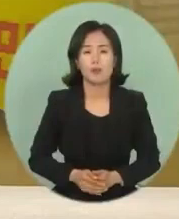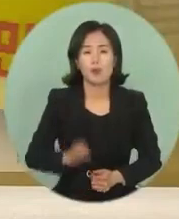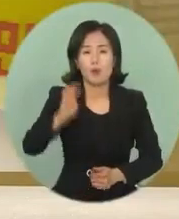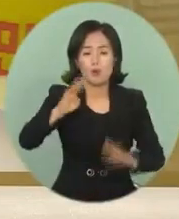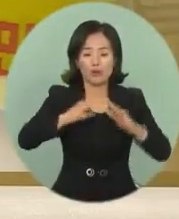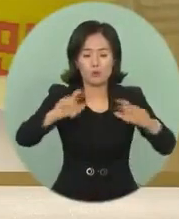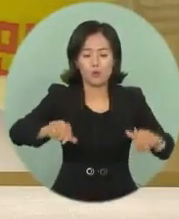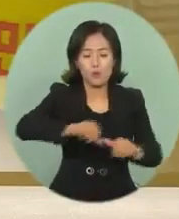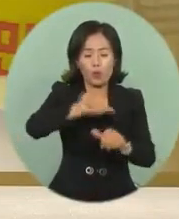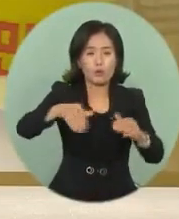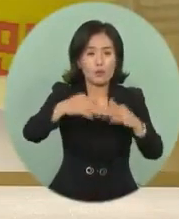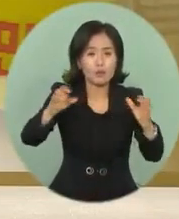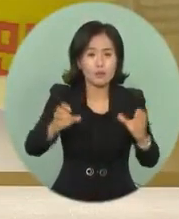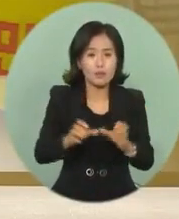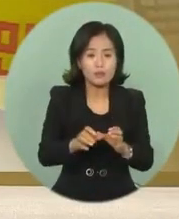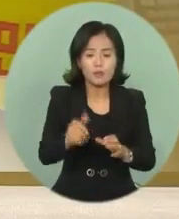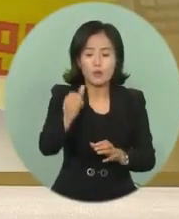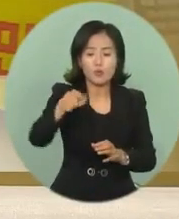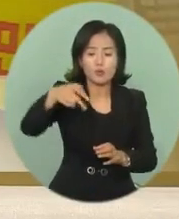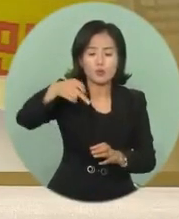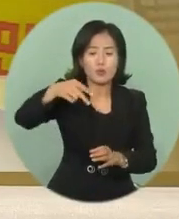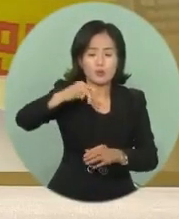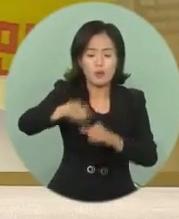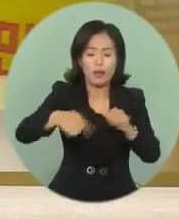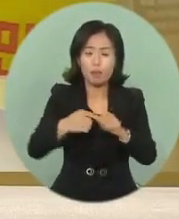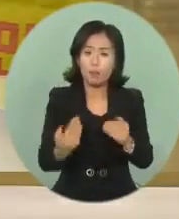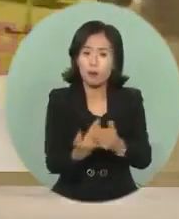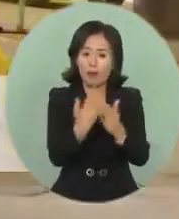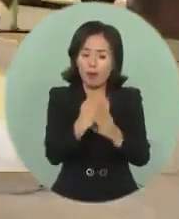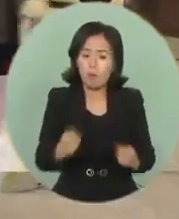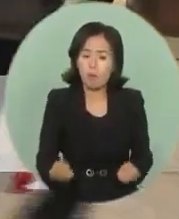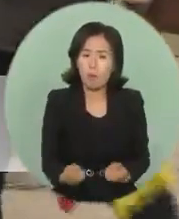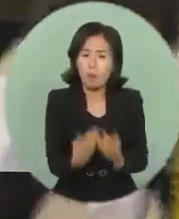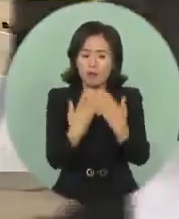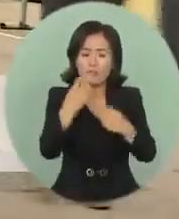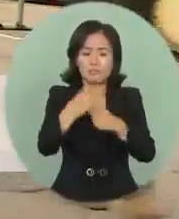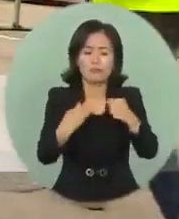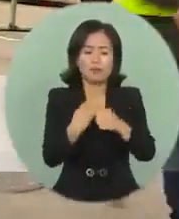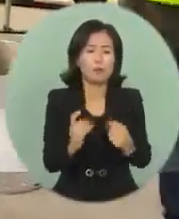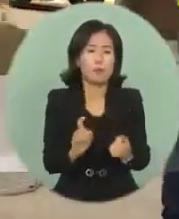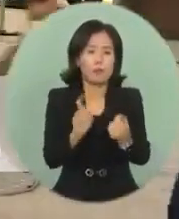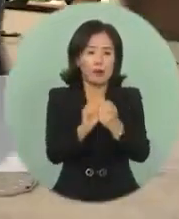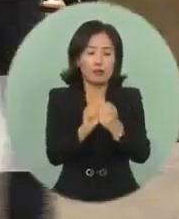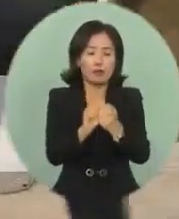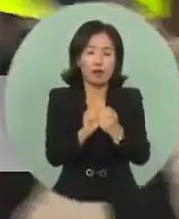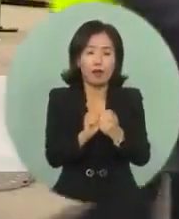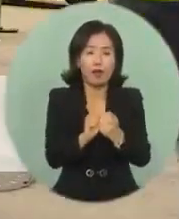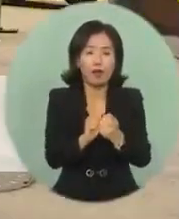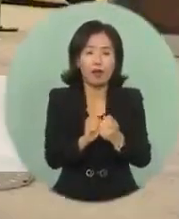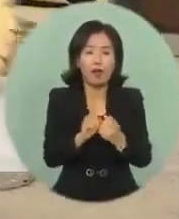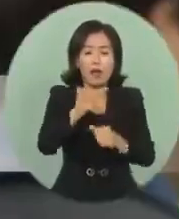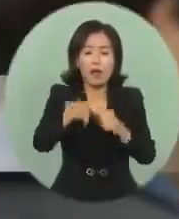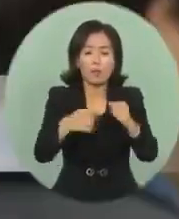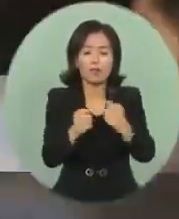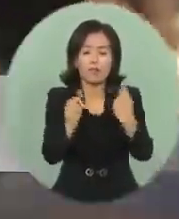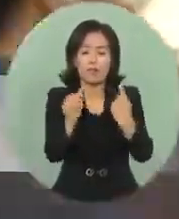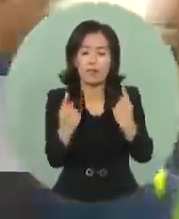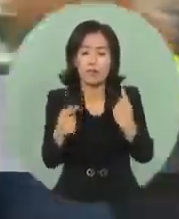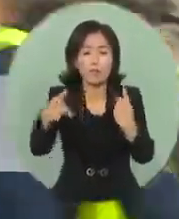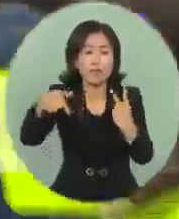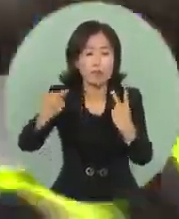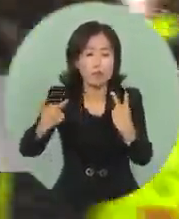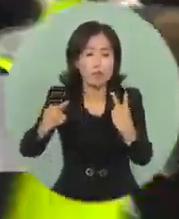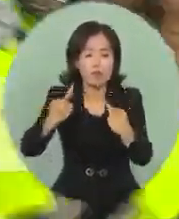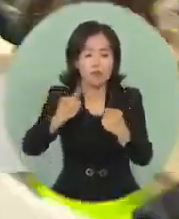광주전남 환경 단체가 후쿠시마 핵발전소 폭발 사고 13주기를 맞아 한비 던전 1호기와 2호기에